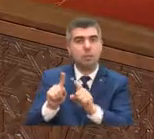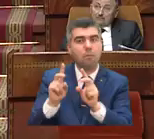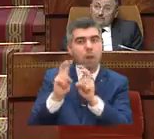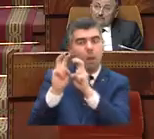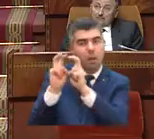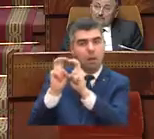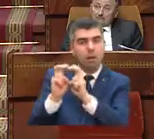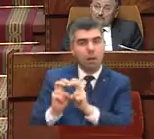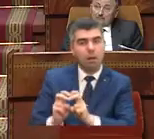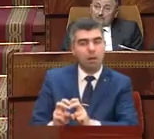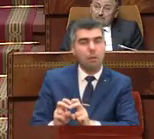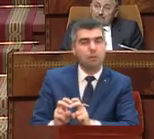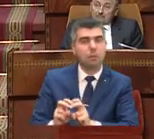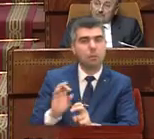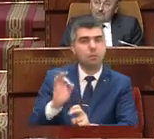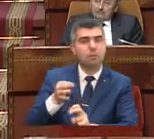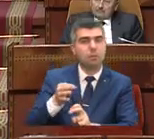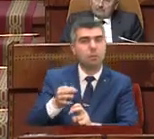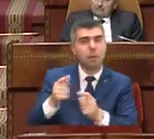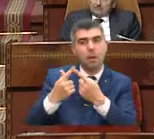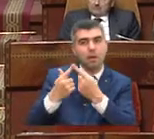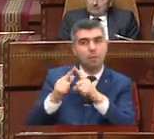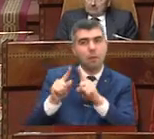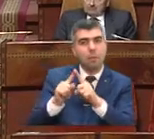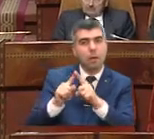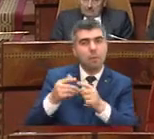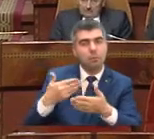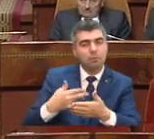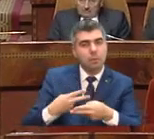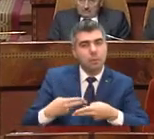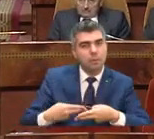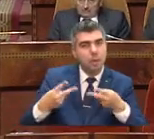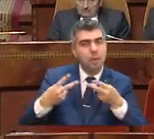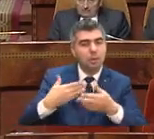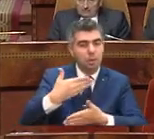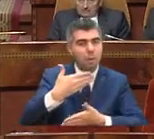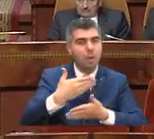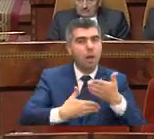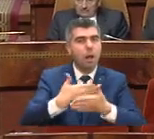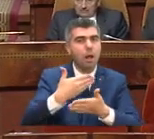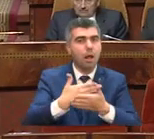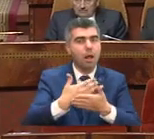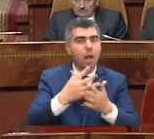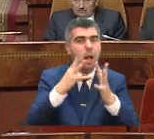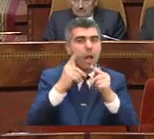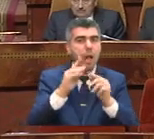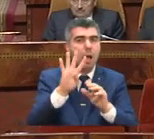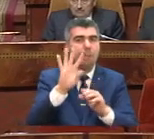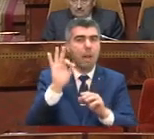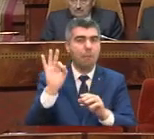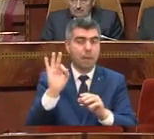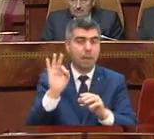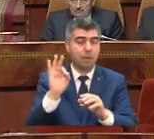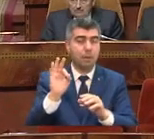تراجعت بشكل كبير مع إصدار الدورية رقم 40 بتاريخ